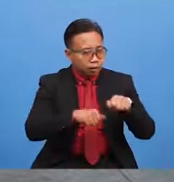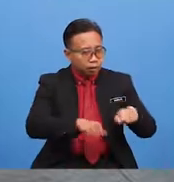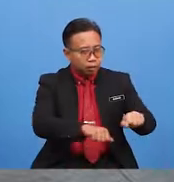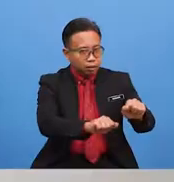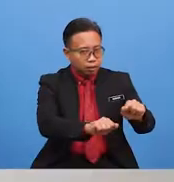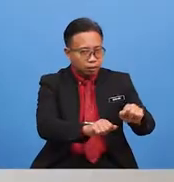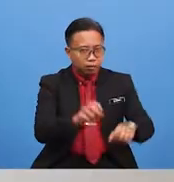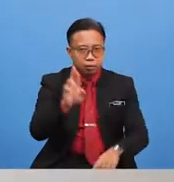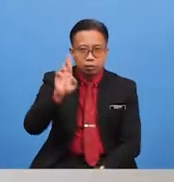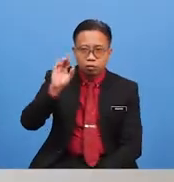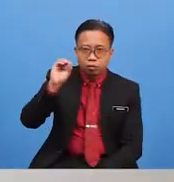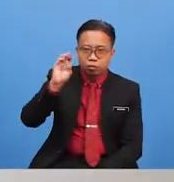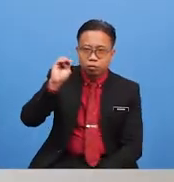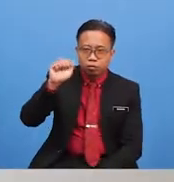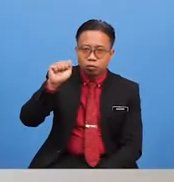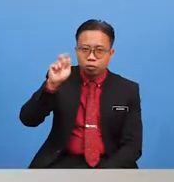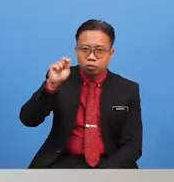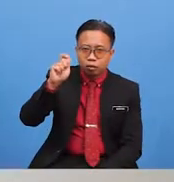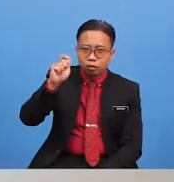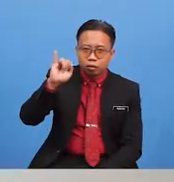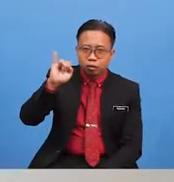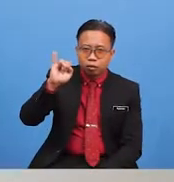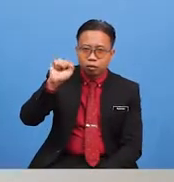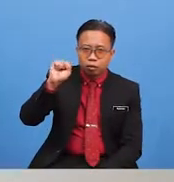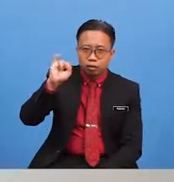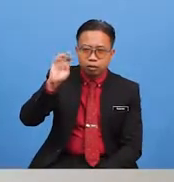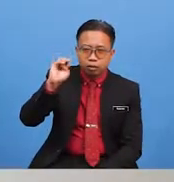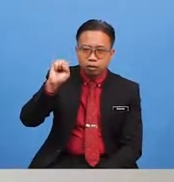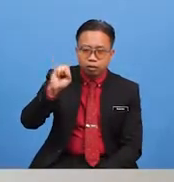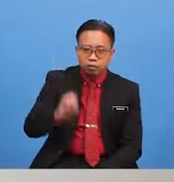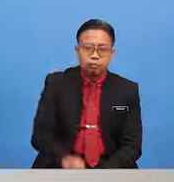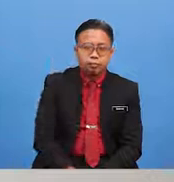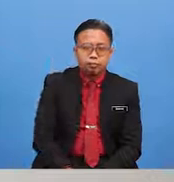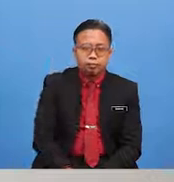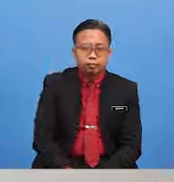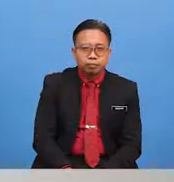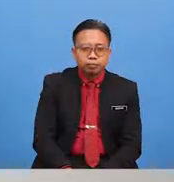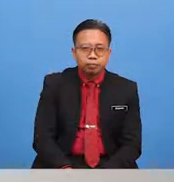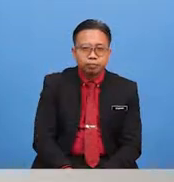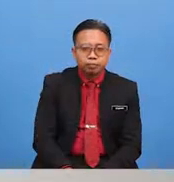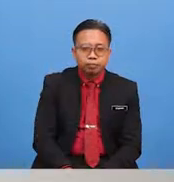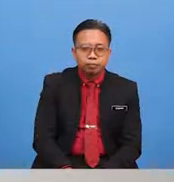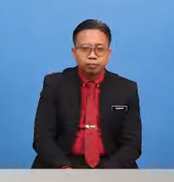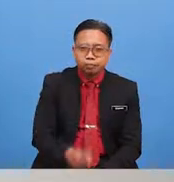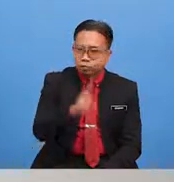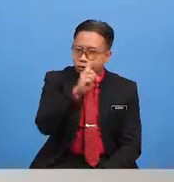Romanticism, Francisco Goya, Girl Listening to a Guitar,